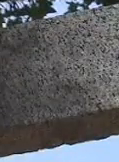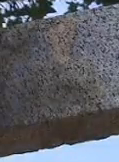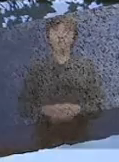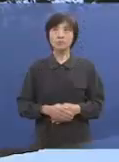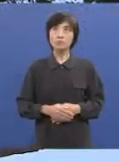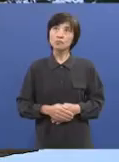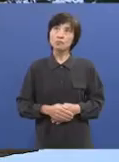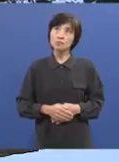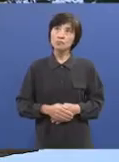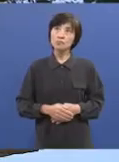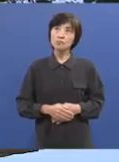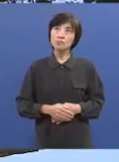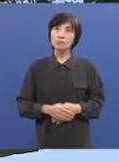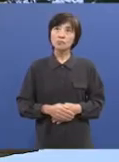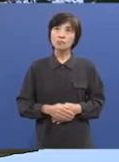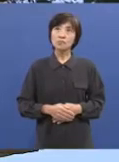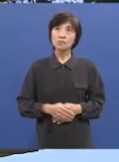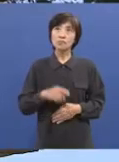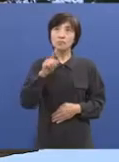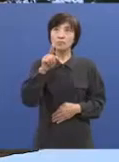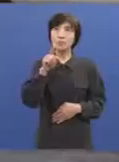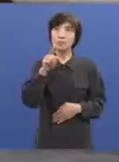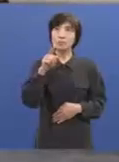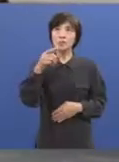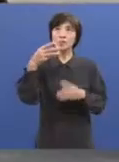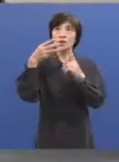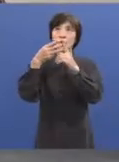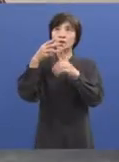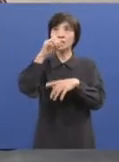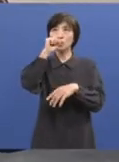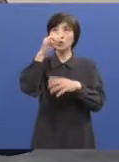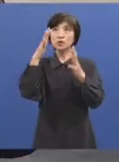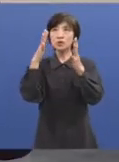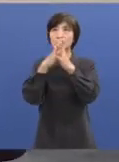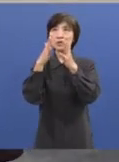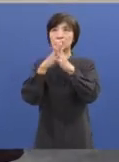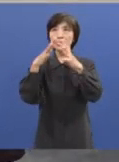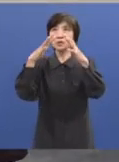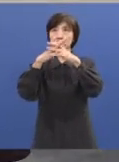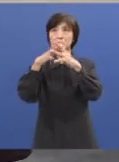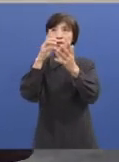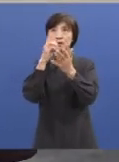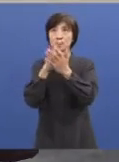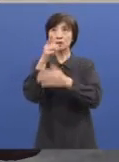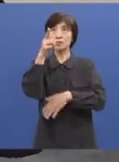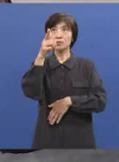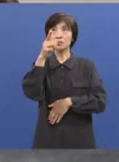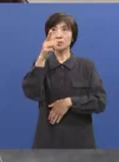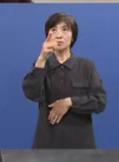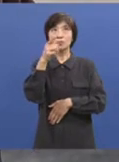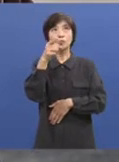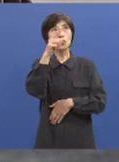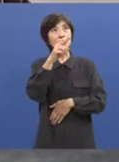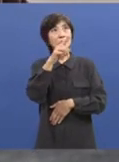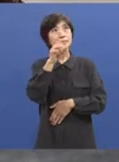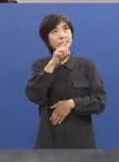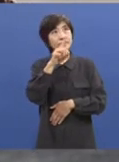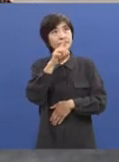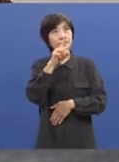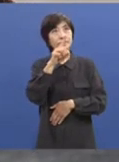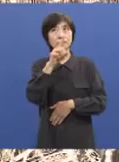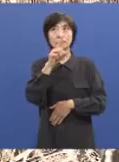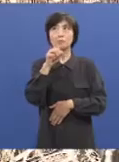市長、 はい、 日吉神社と書いてあるだけのような気がしますが、 その横に何て書いてます